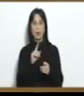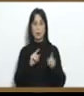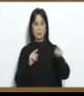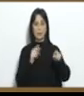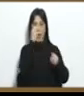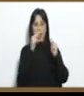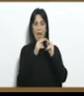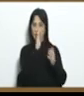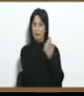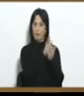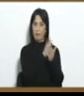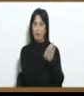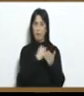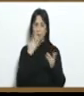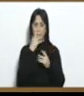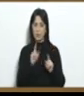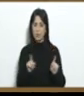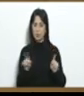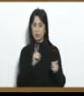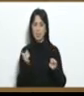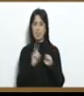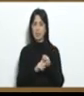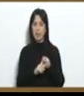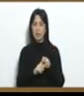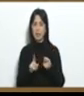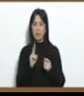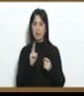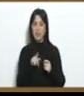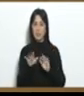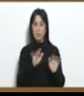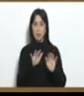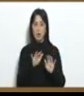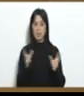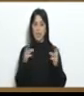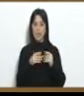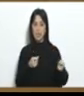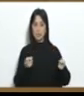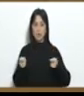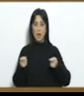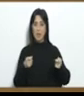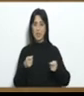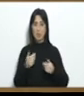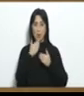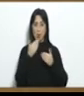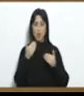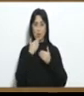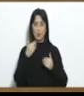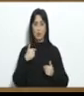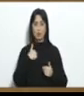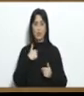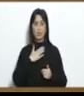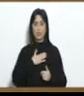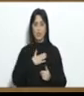თავს მე მეჩვენება რომ ამას რაღაც უდგას უკან და ვიღაცა ამ პროცესებს ერთად მართავს Da, bolos, da, bolos, ჩვენ